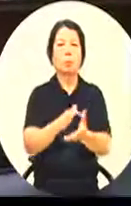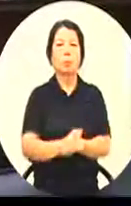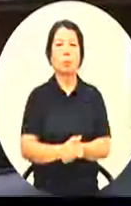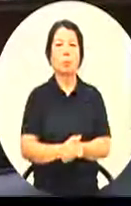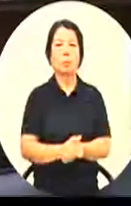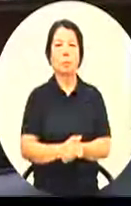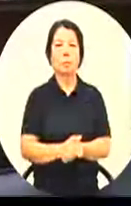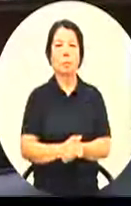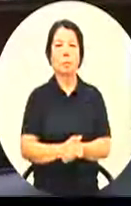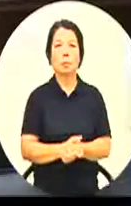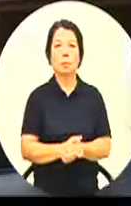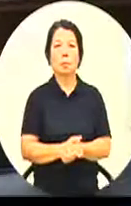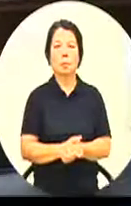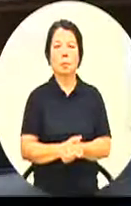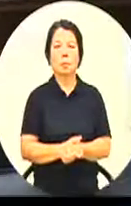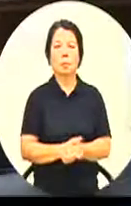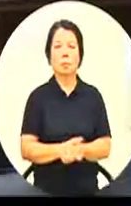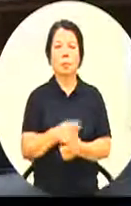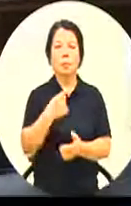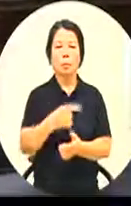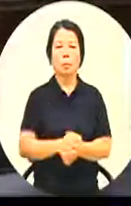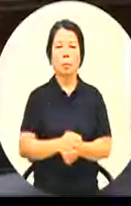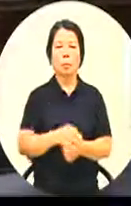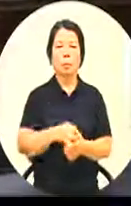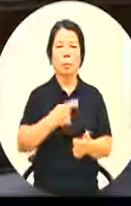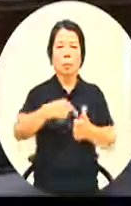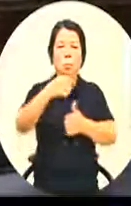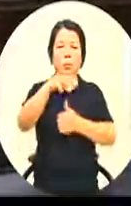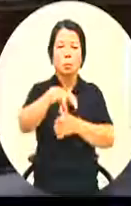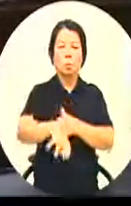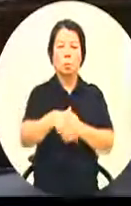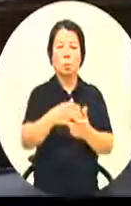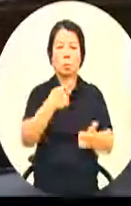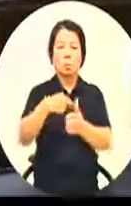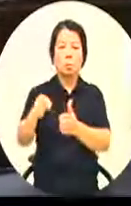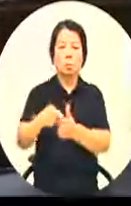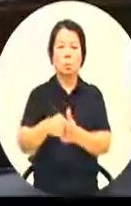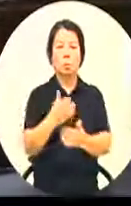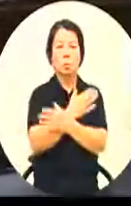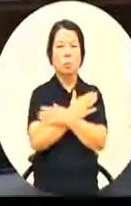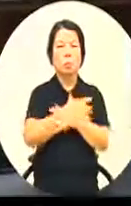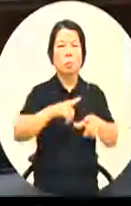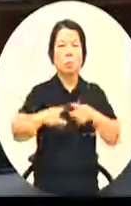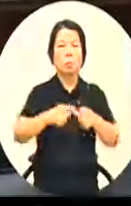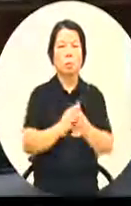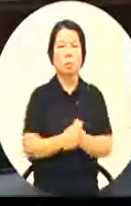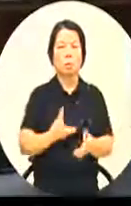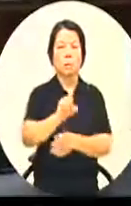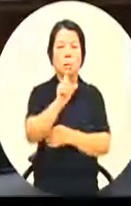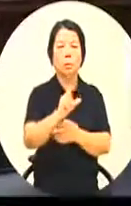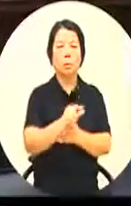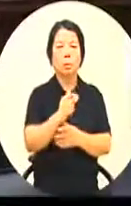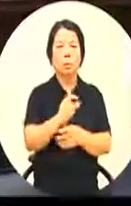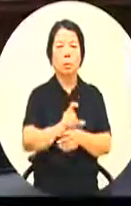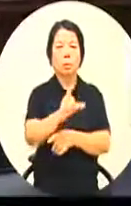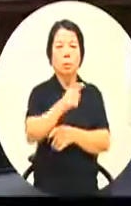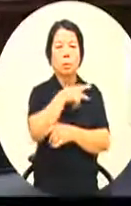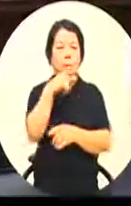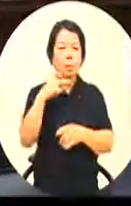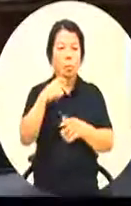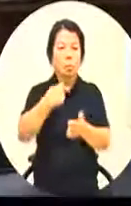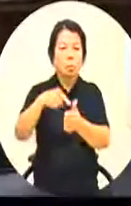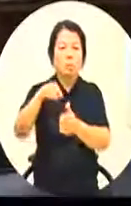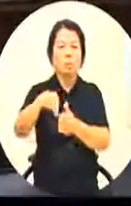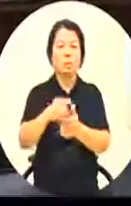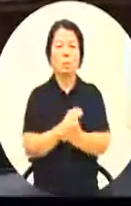那么他们在教室里面教幼儿园的小朋友上英文是不是就符合法令了